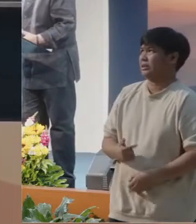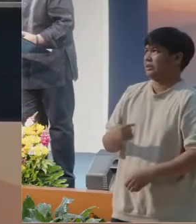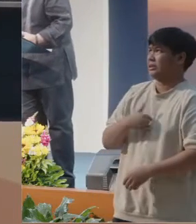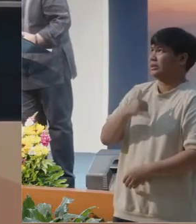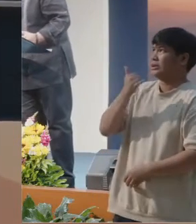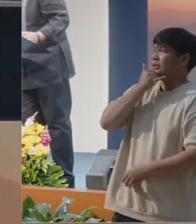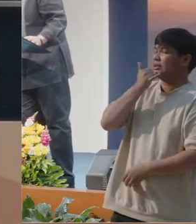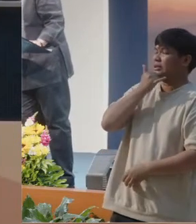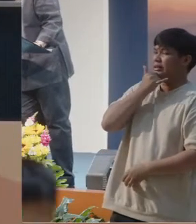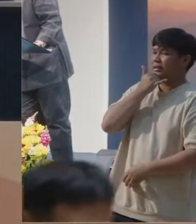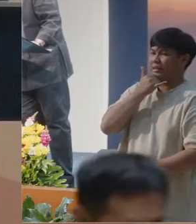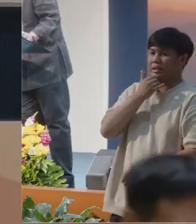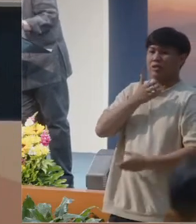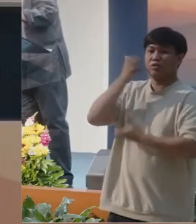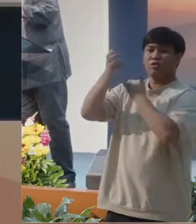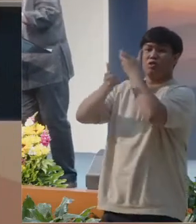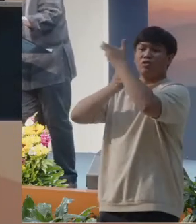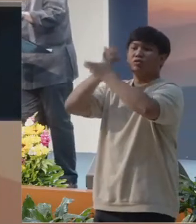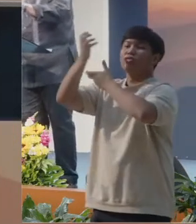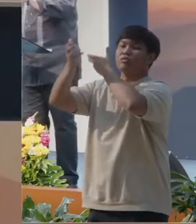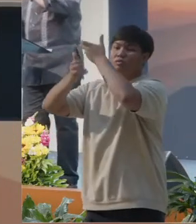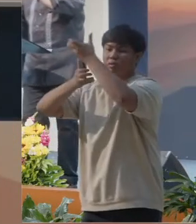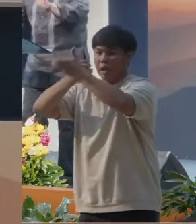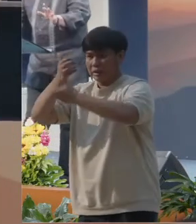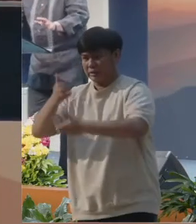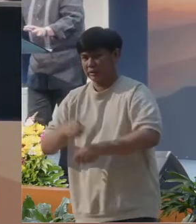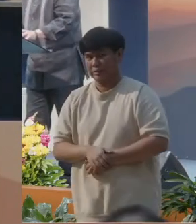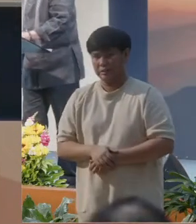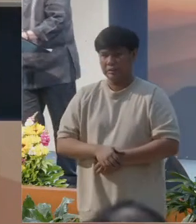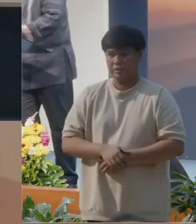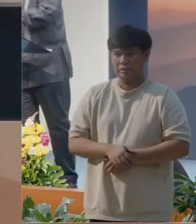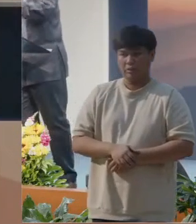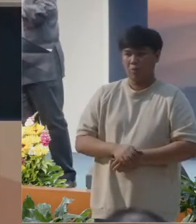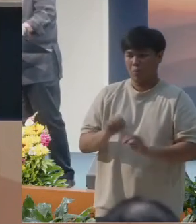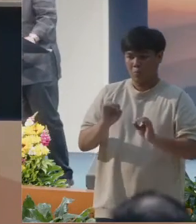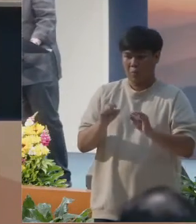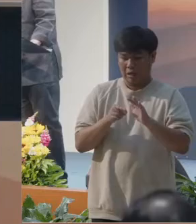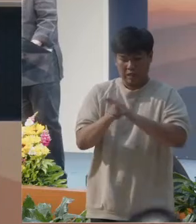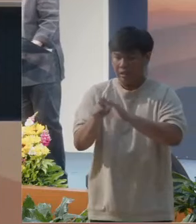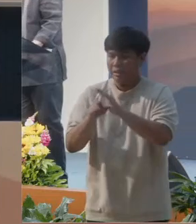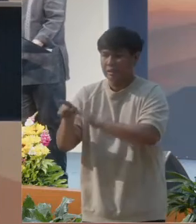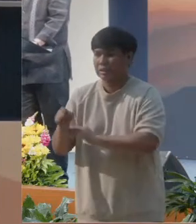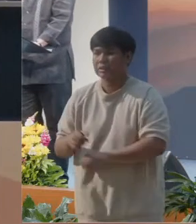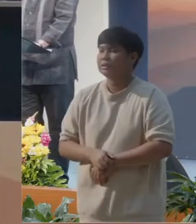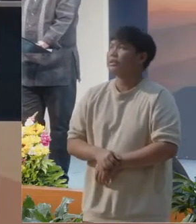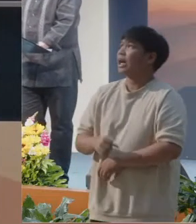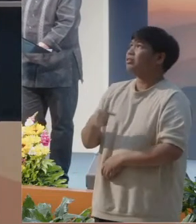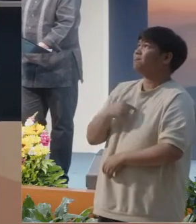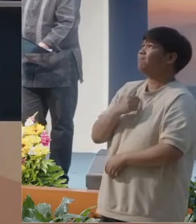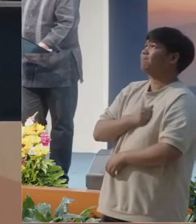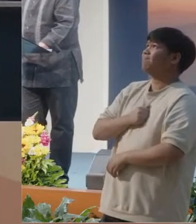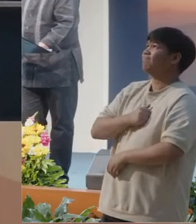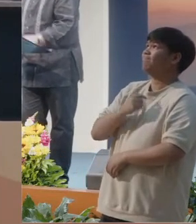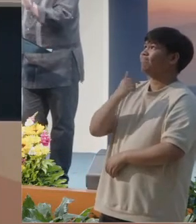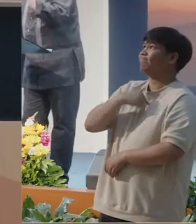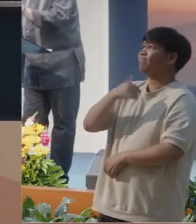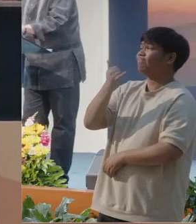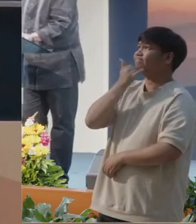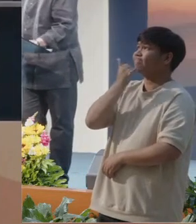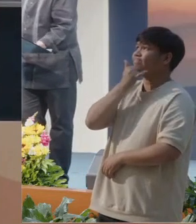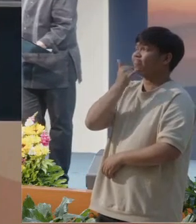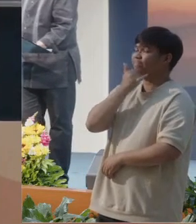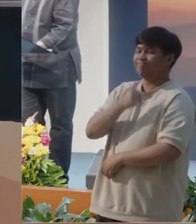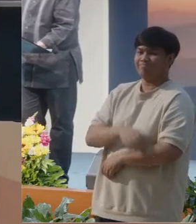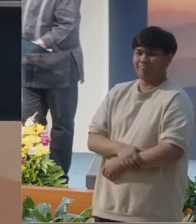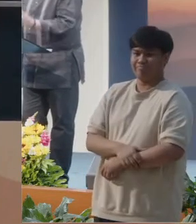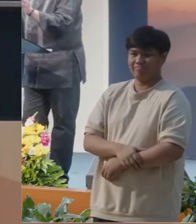pag-amin sa sariling pagkakamali ng walang depensa o pagtatangi. No excuses. Ako'y